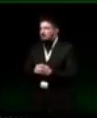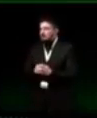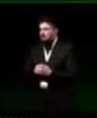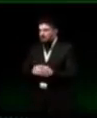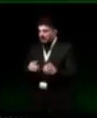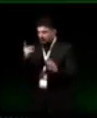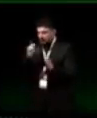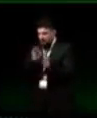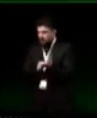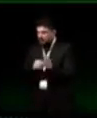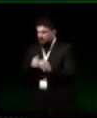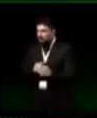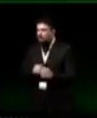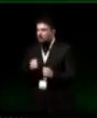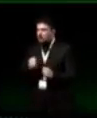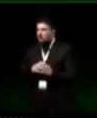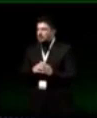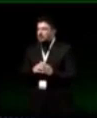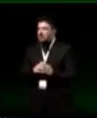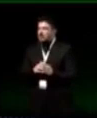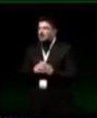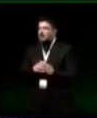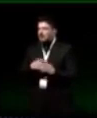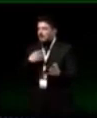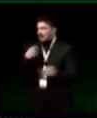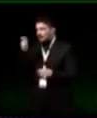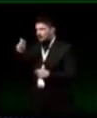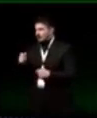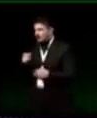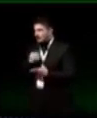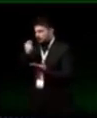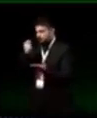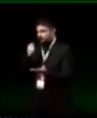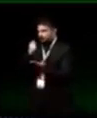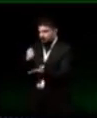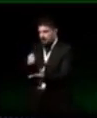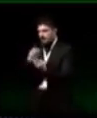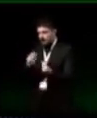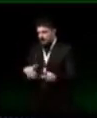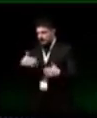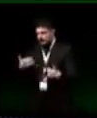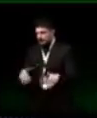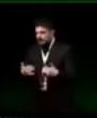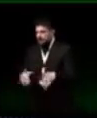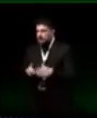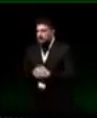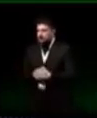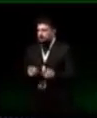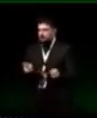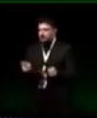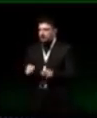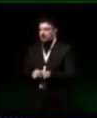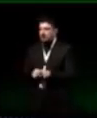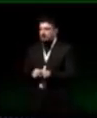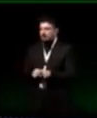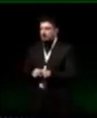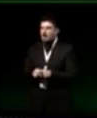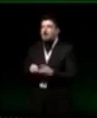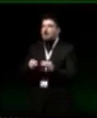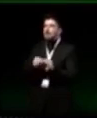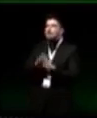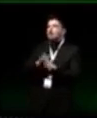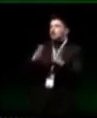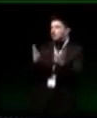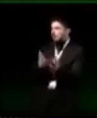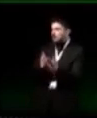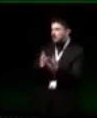E abbiamo, come Dario ben sa, investito cifre rilevanti in questo settore. Ma come facciamo a permettere al Colosseo, al Davide,